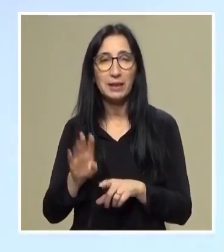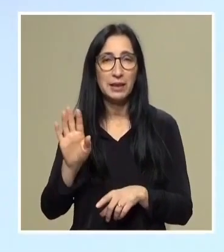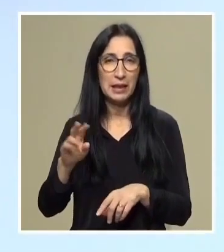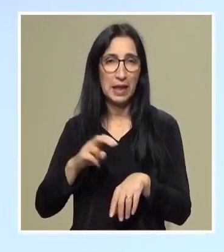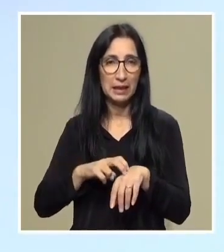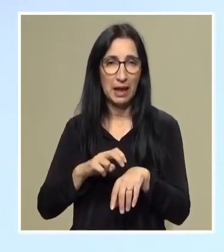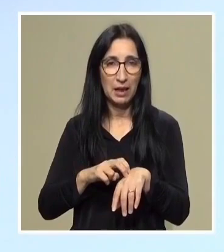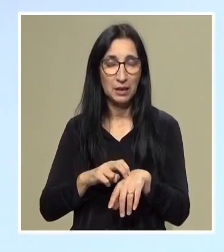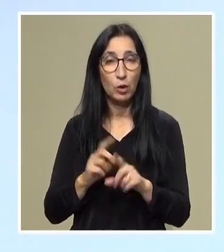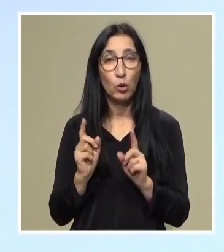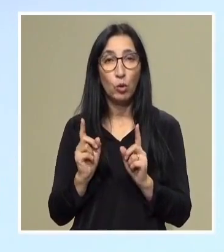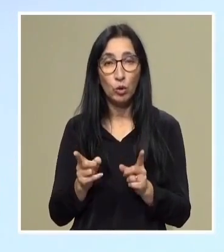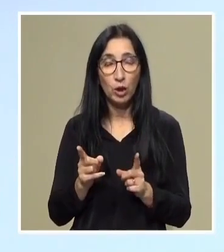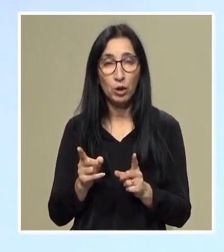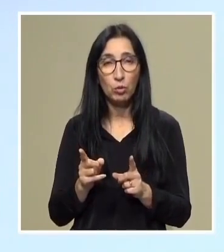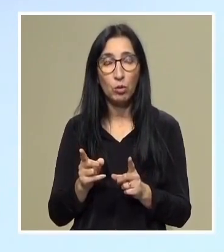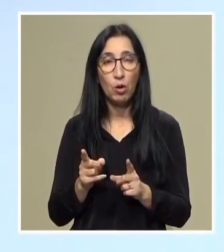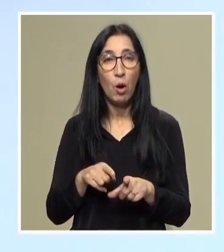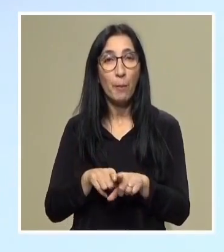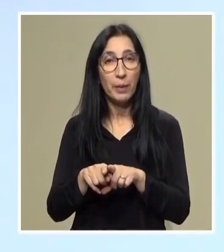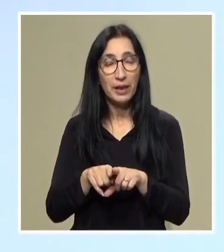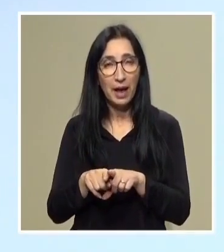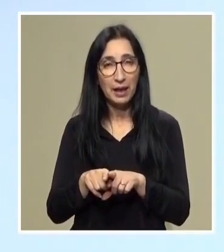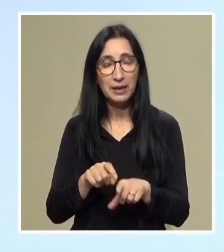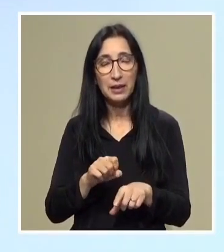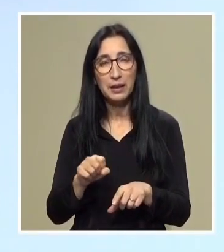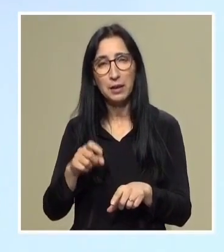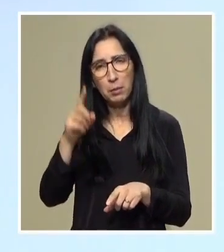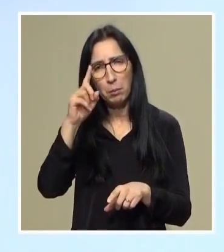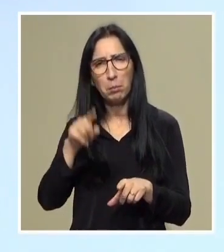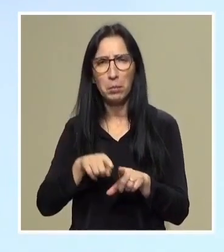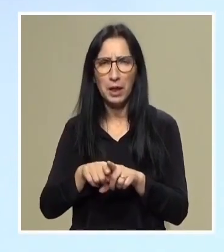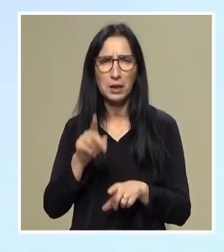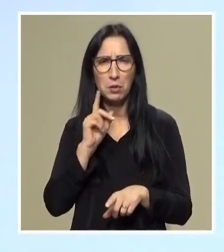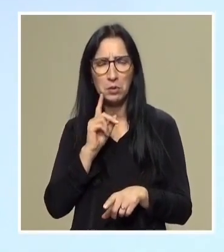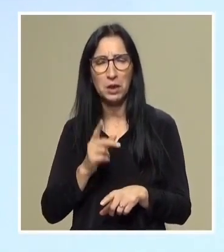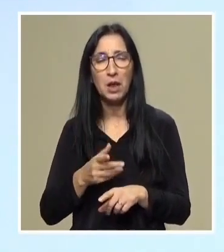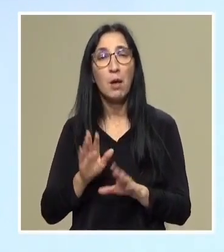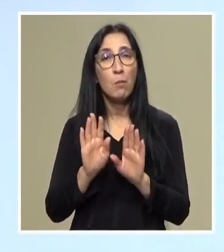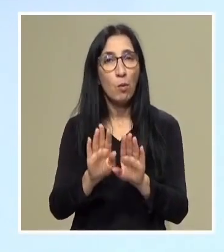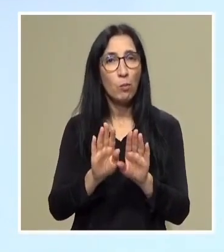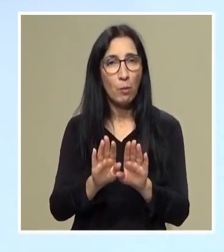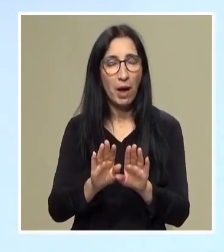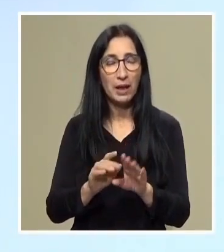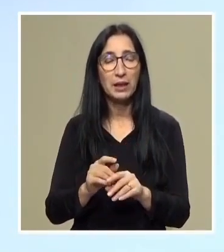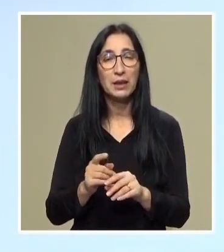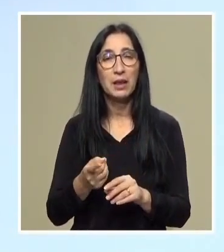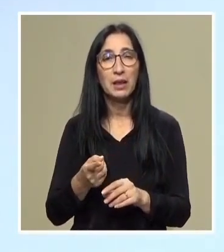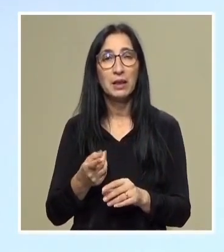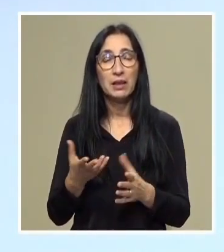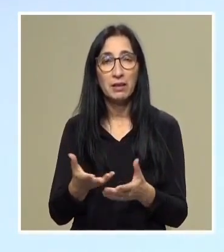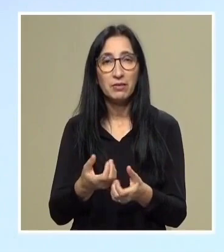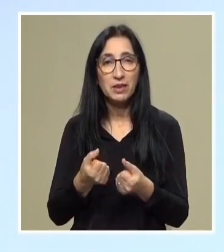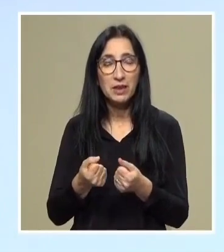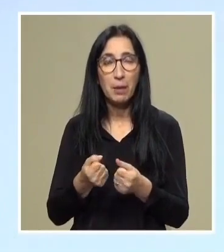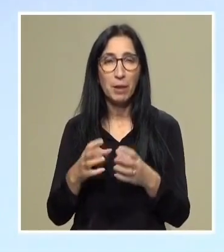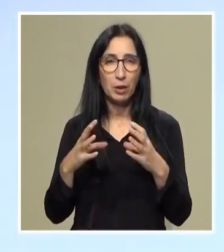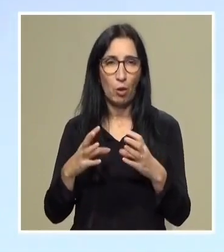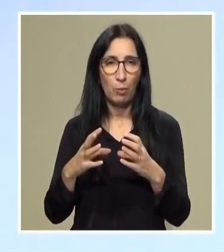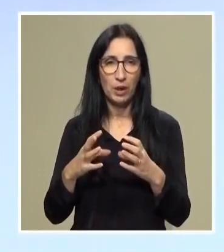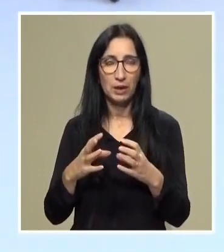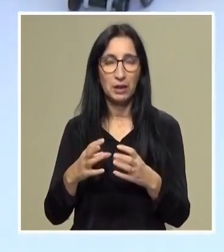Дани, които приятели и приятелки в този случай му помагат да вземат